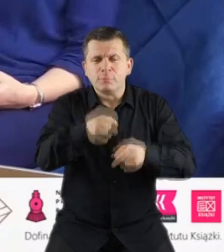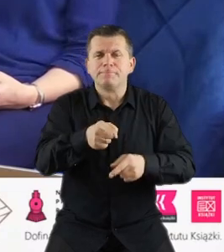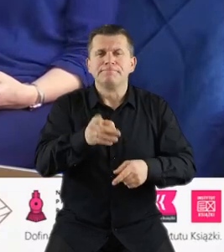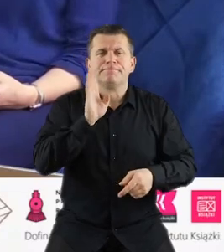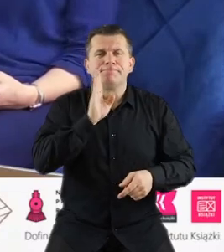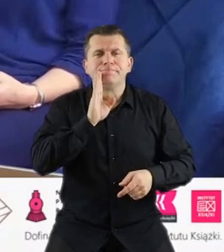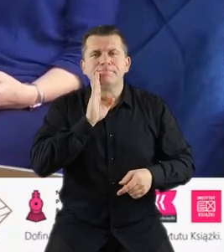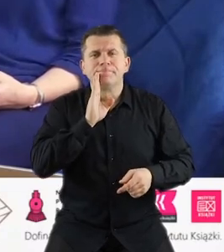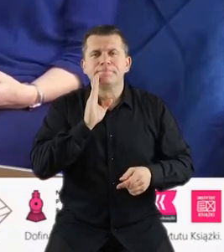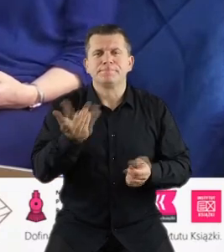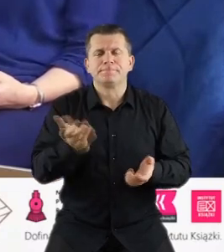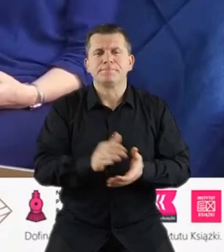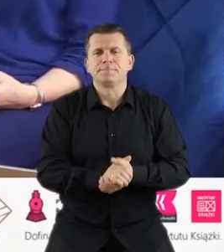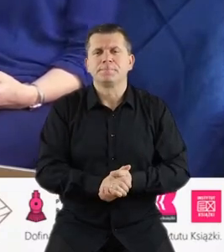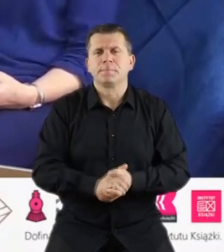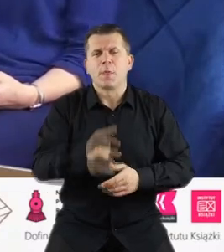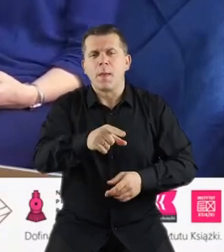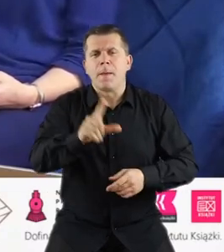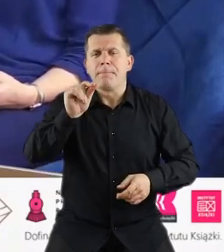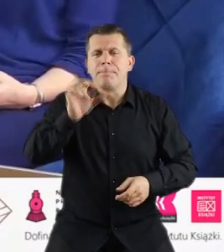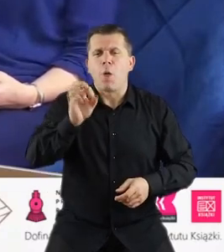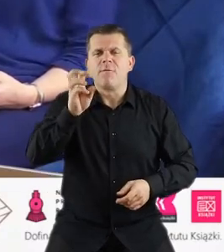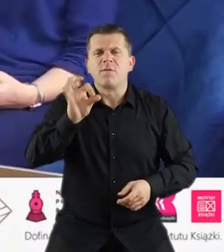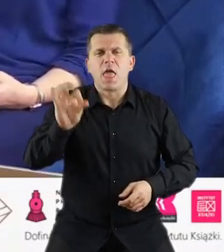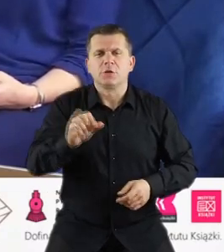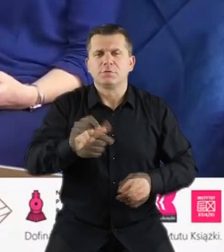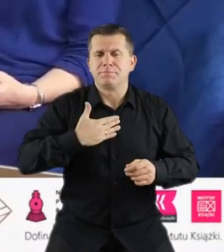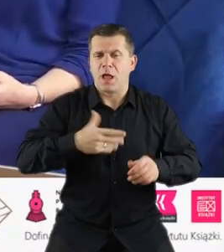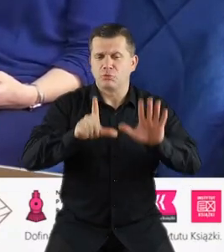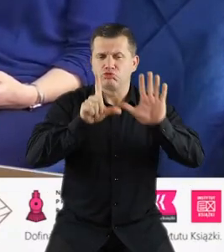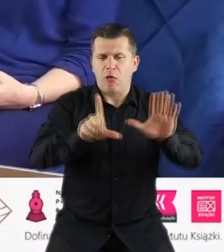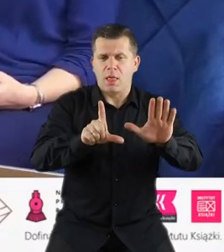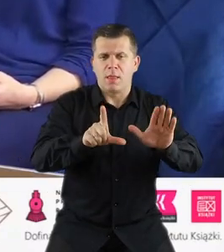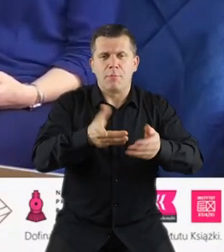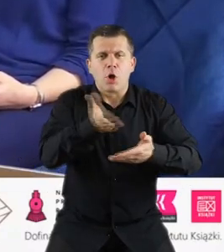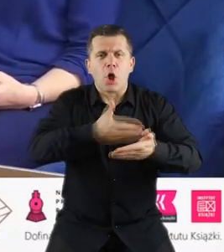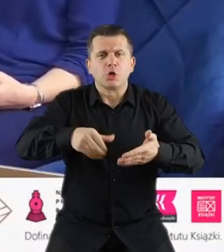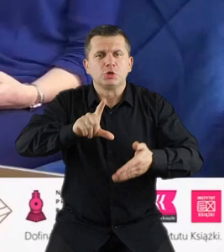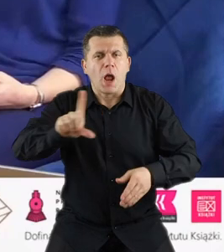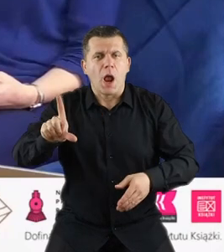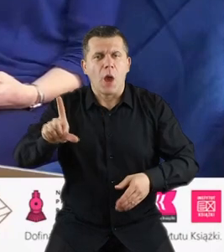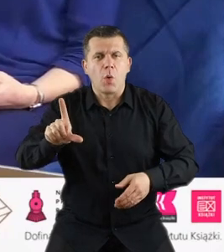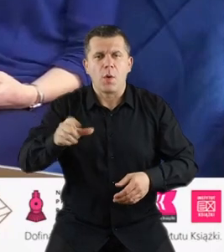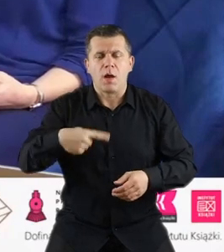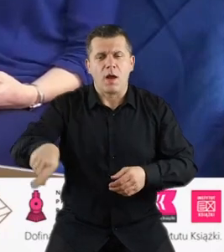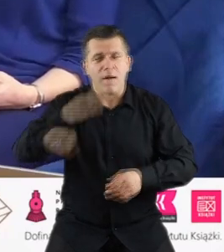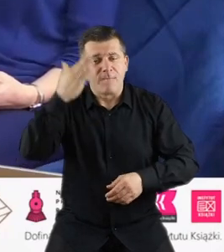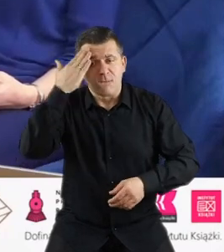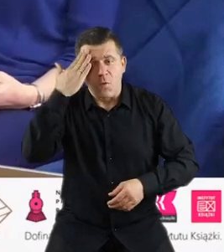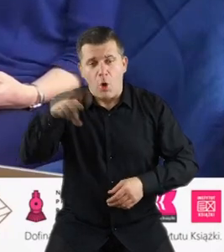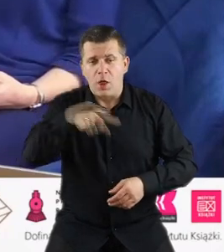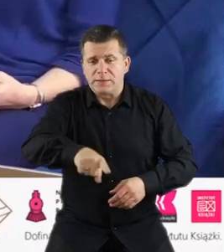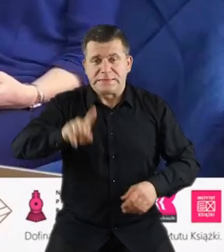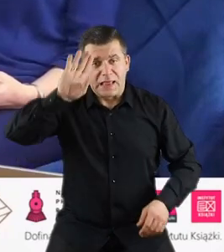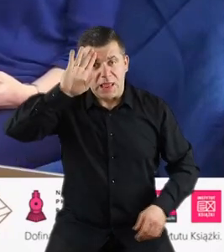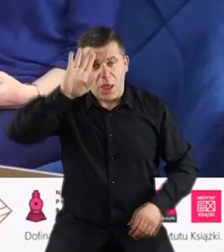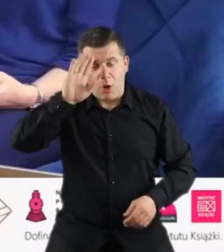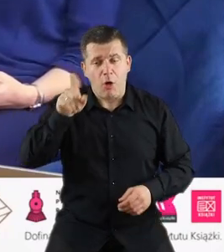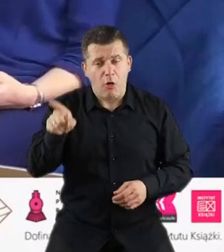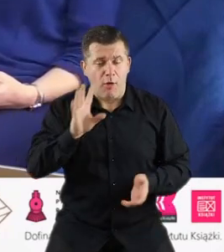jako taką postmodernistyczną powieść z 7 rozdziałami. I zwolennicy tej